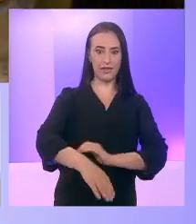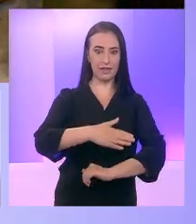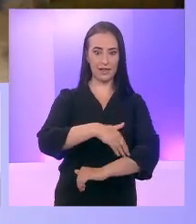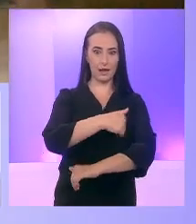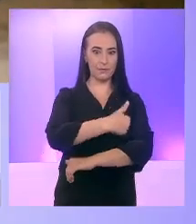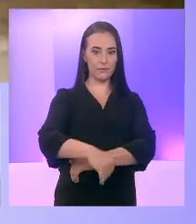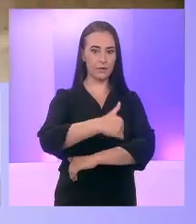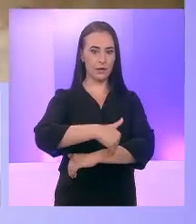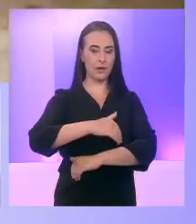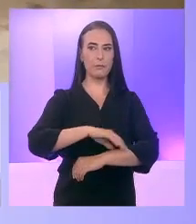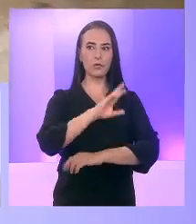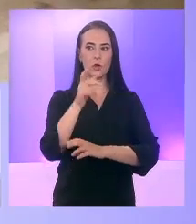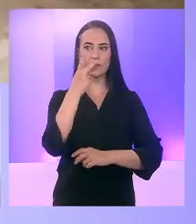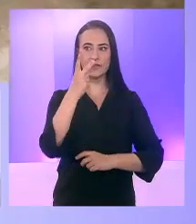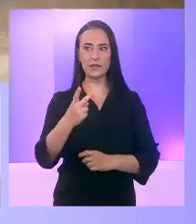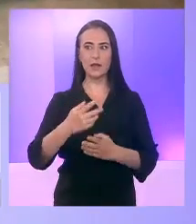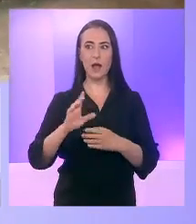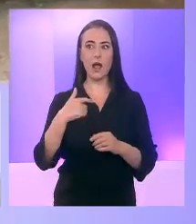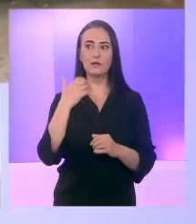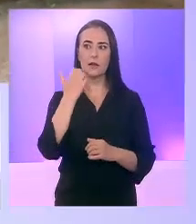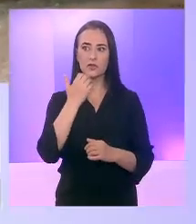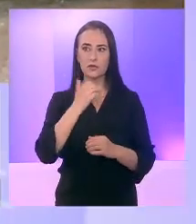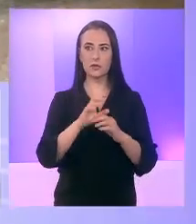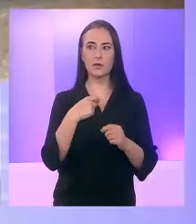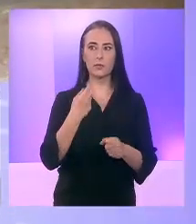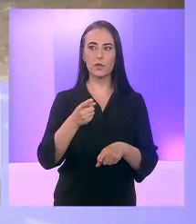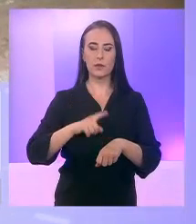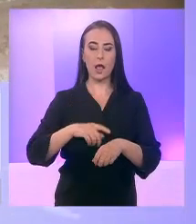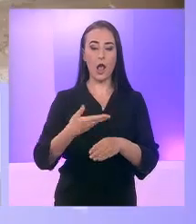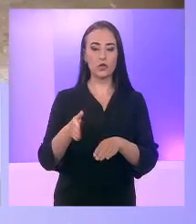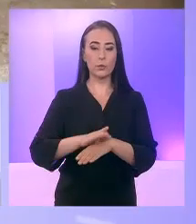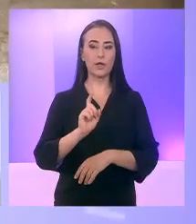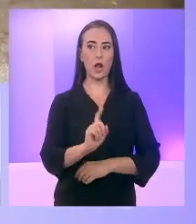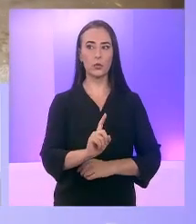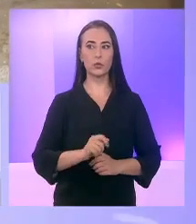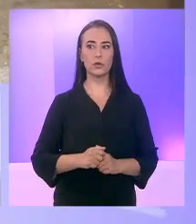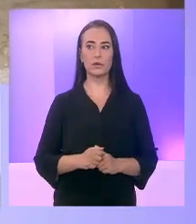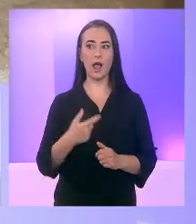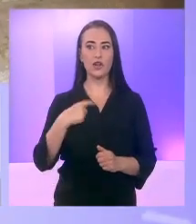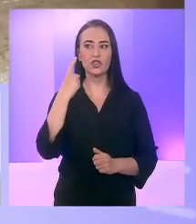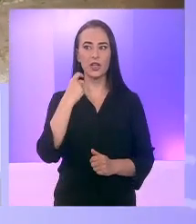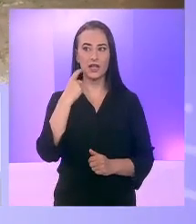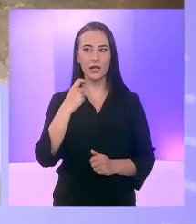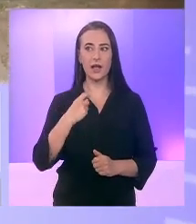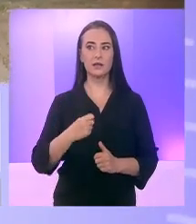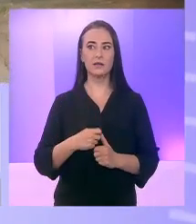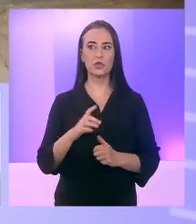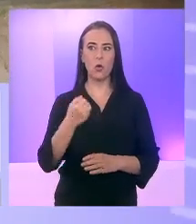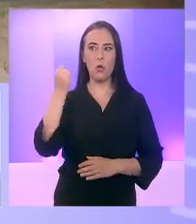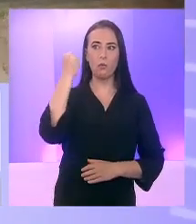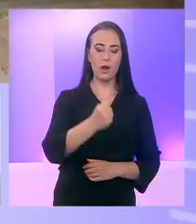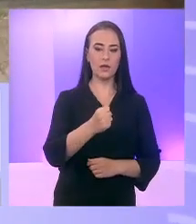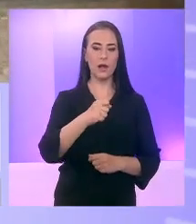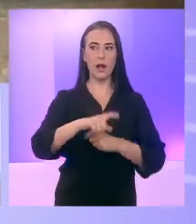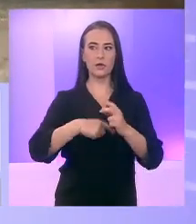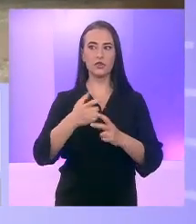nepotul a intrat în locuința bunicilor săi, agresorul s-a năpustit asupra lui și a încercat să îl omoare și pe